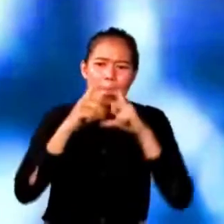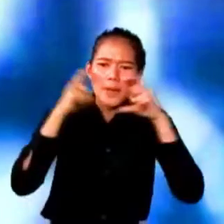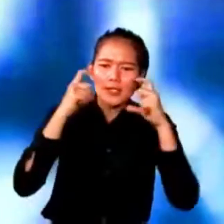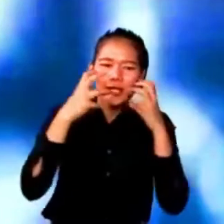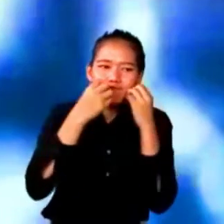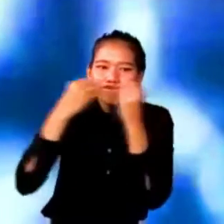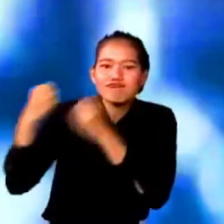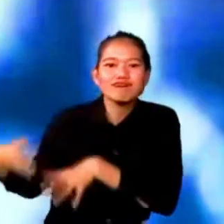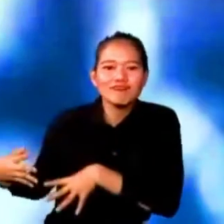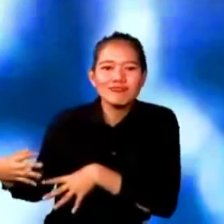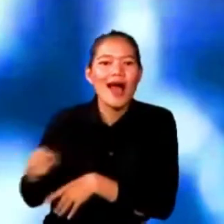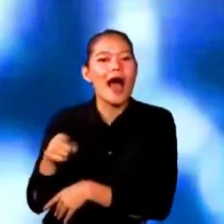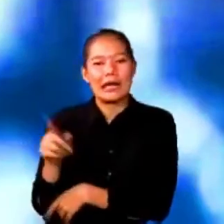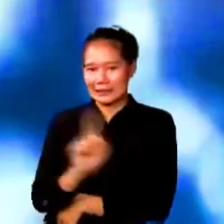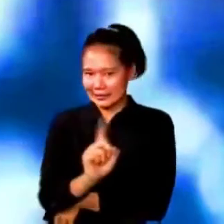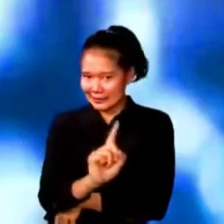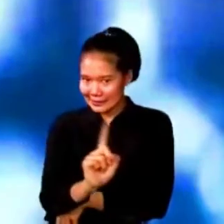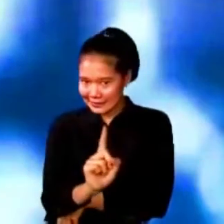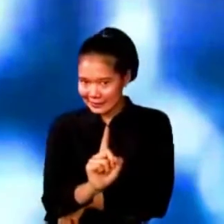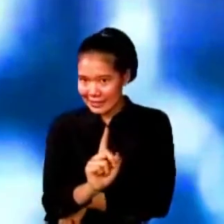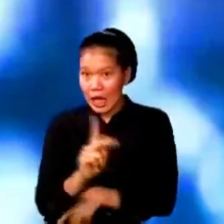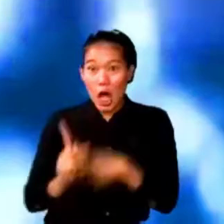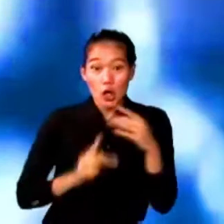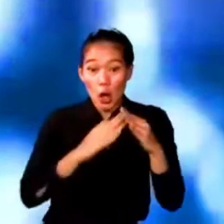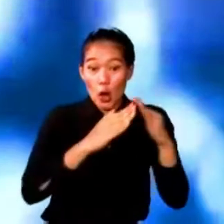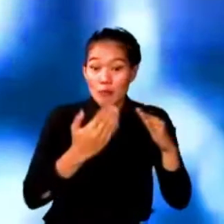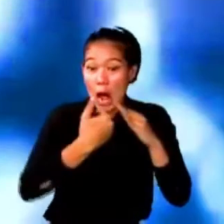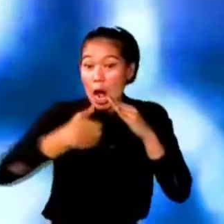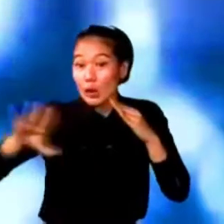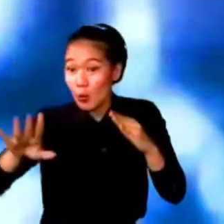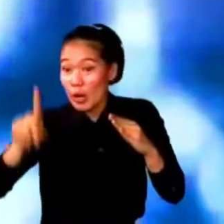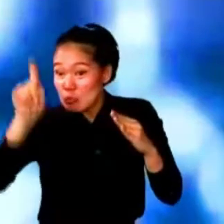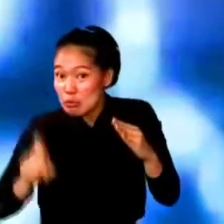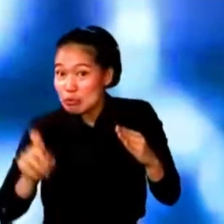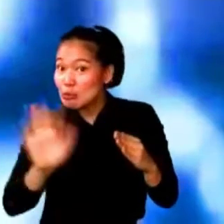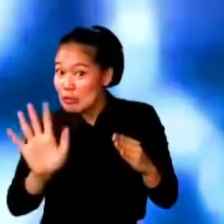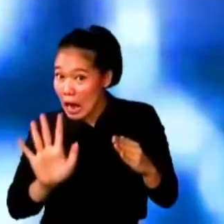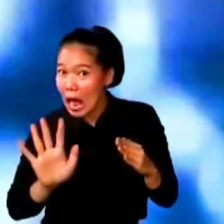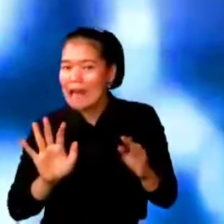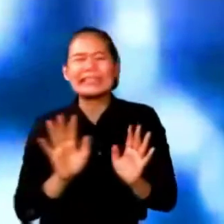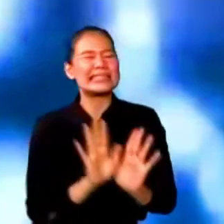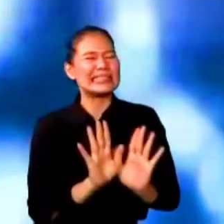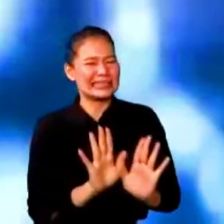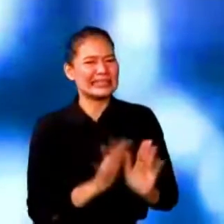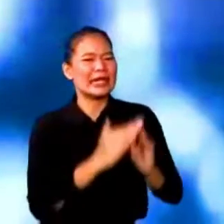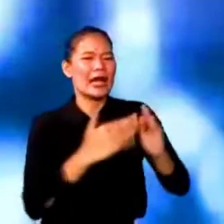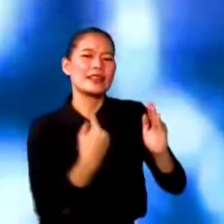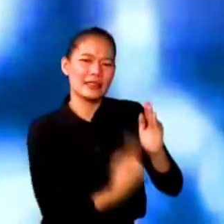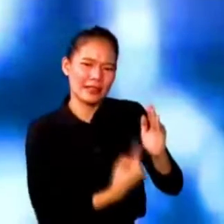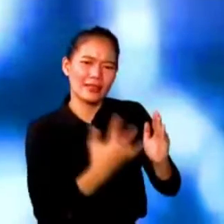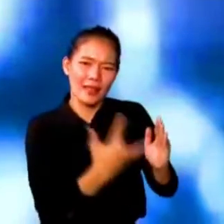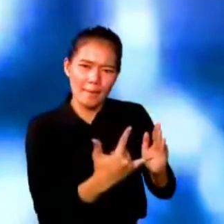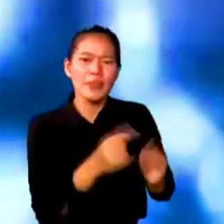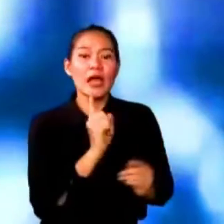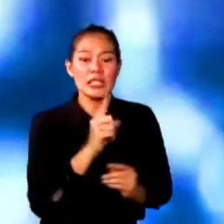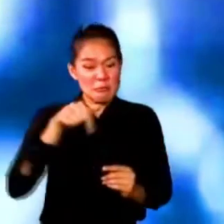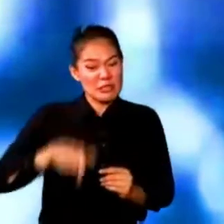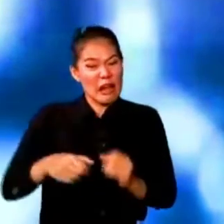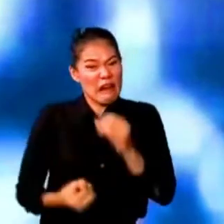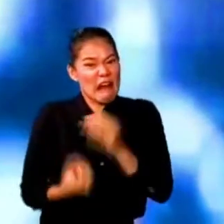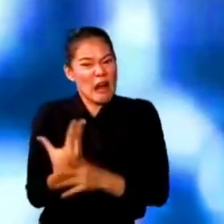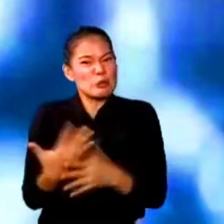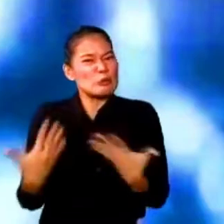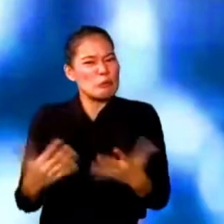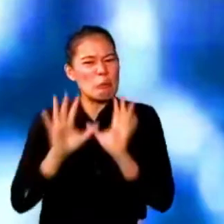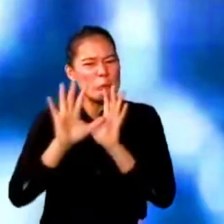masker jadi itu jangan sama sekali kalau nggak perlu keluar rumah Jangan karena saya penularan lebih banyak oke melihat artinya kedalam